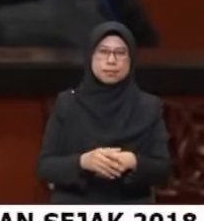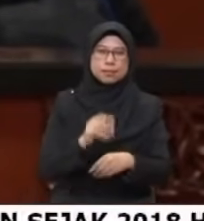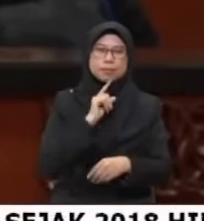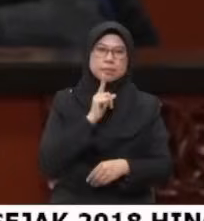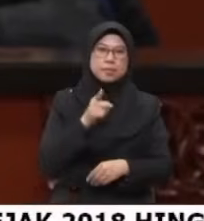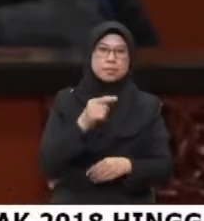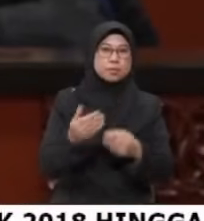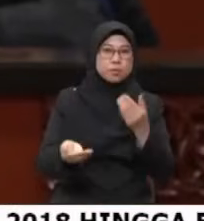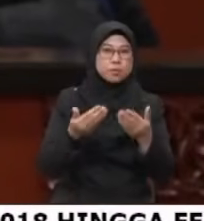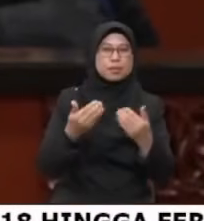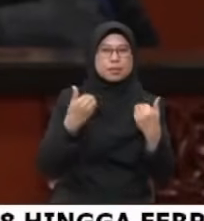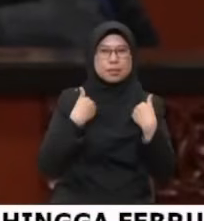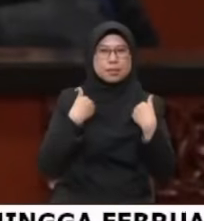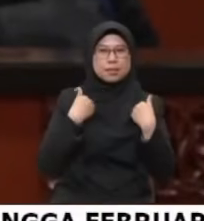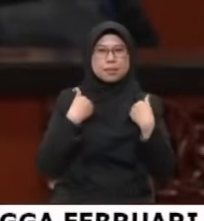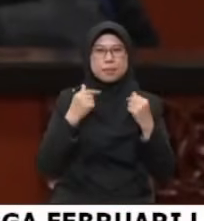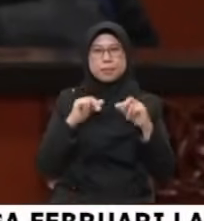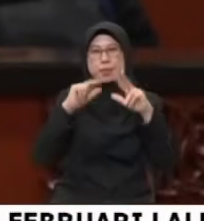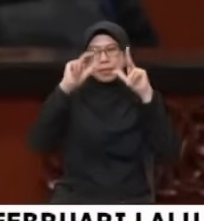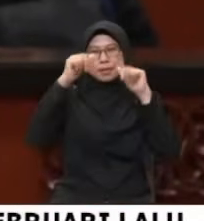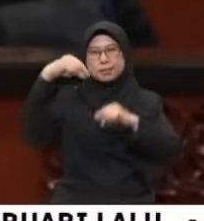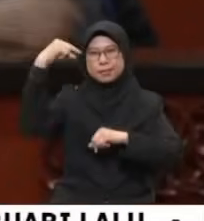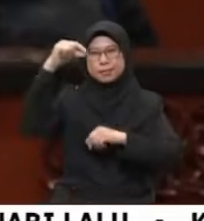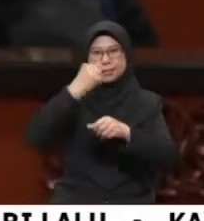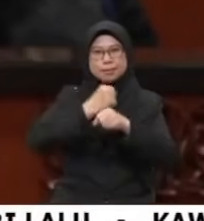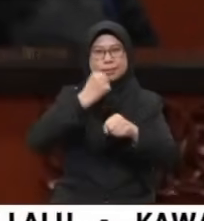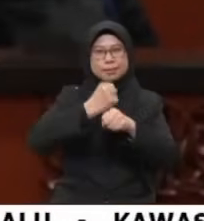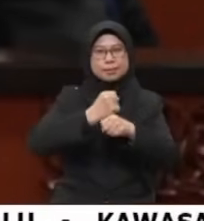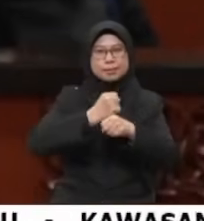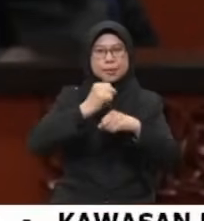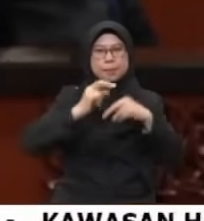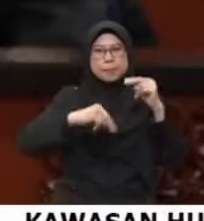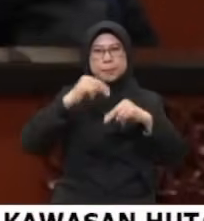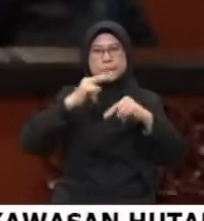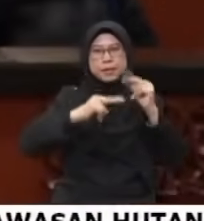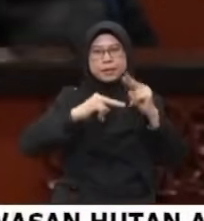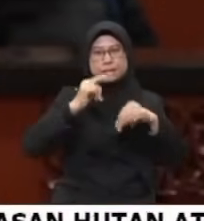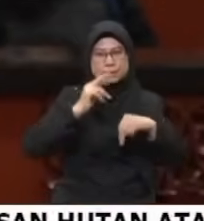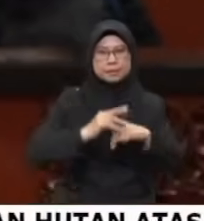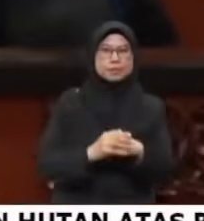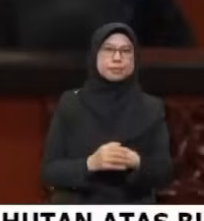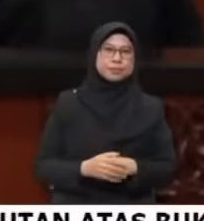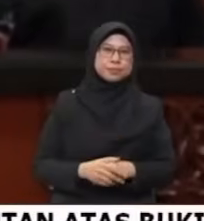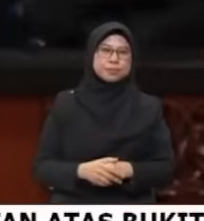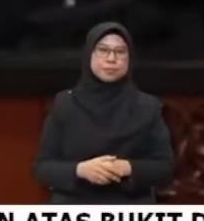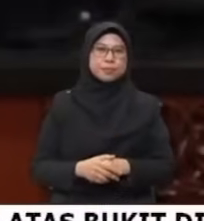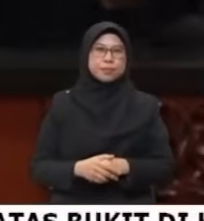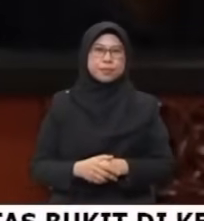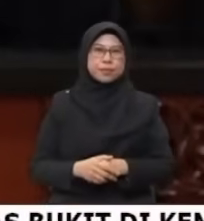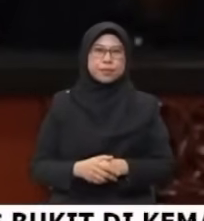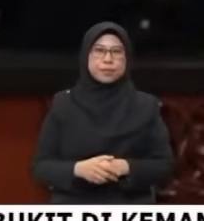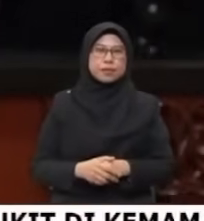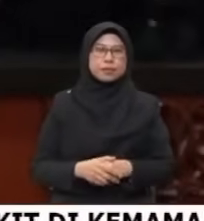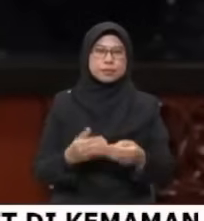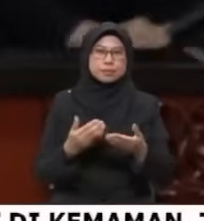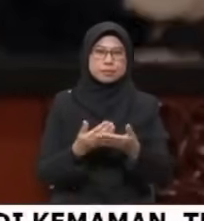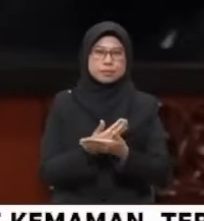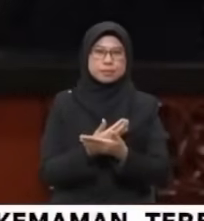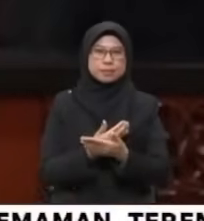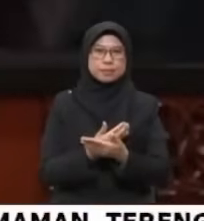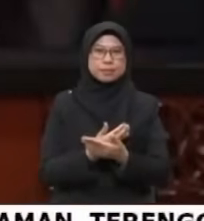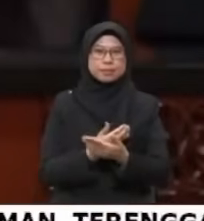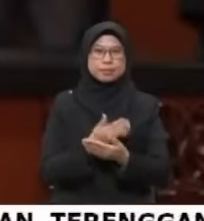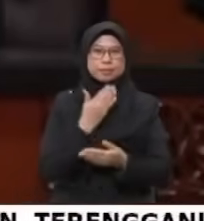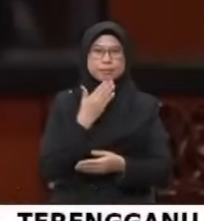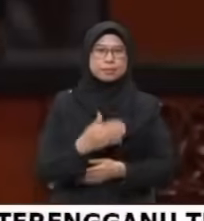pastilah mungkin mesti ada peningkatan dalam kualiti kerja-kerja apa untuk mbaiki ini yang terbaharu sekian terima